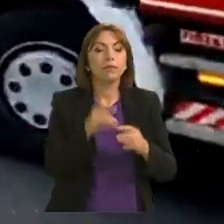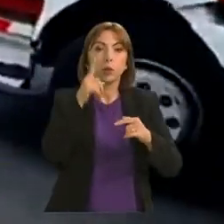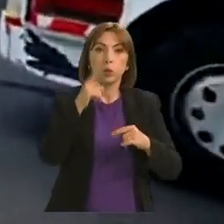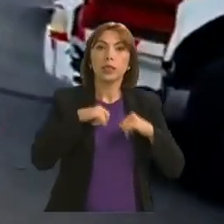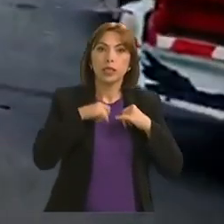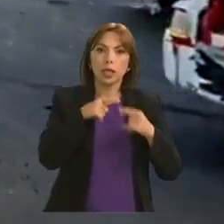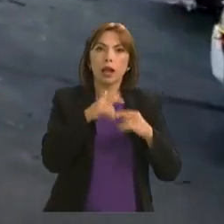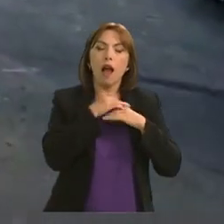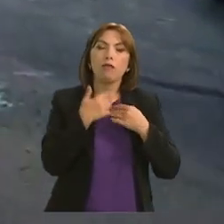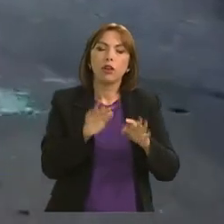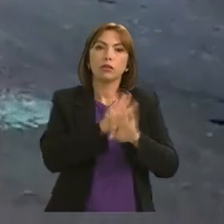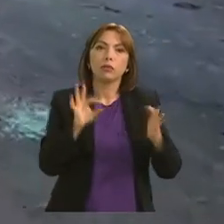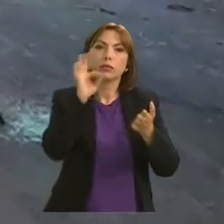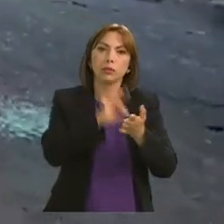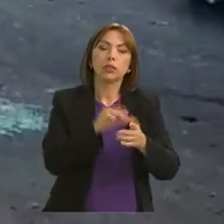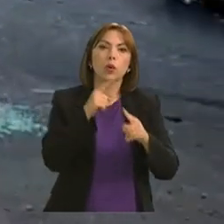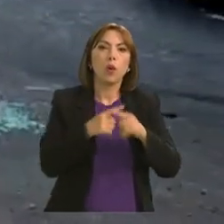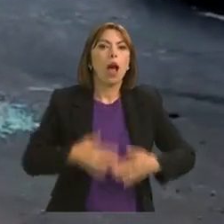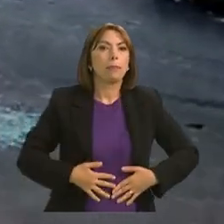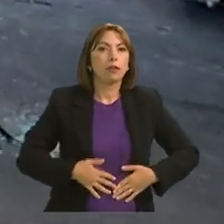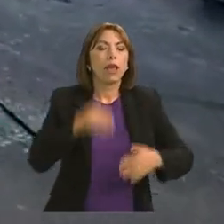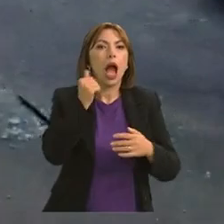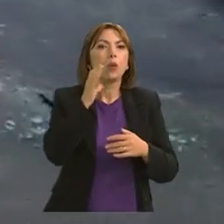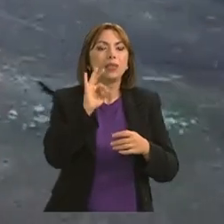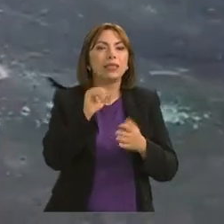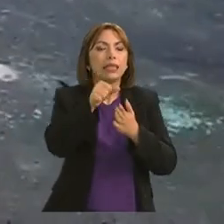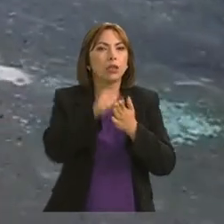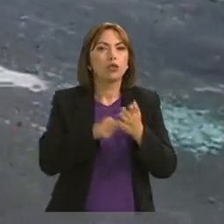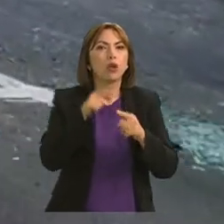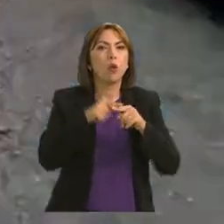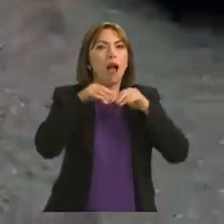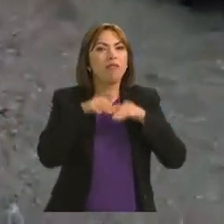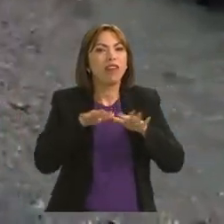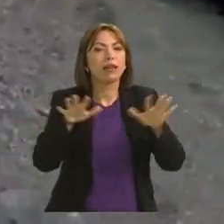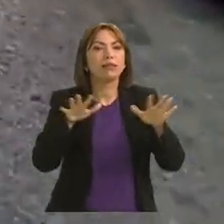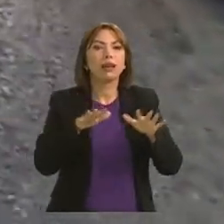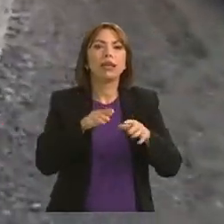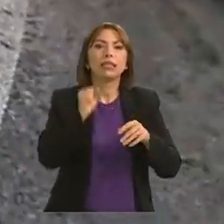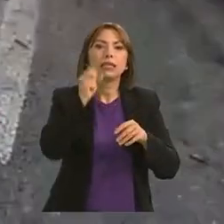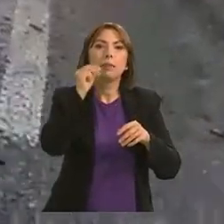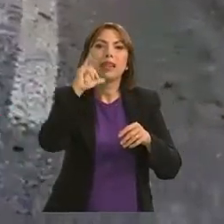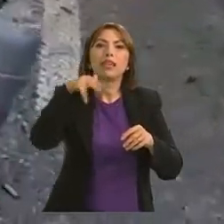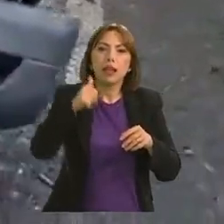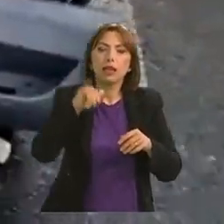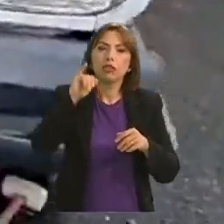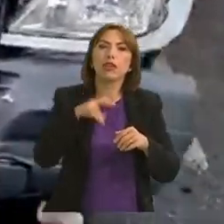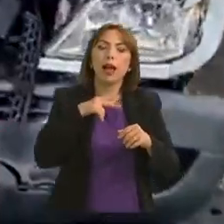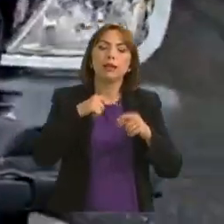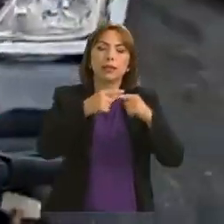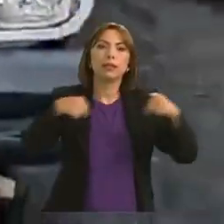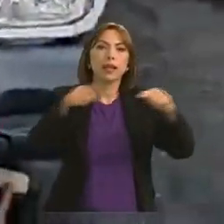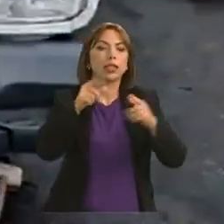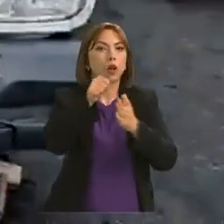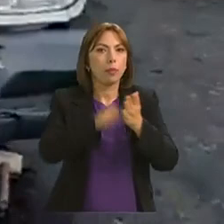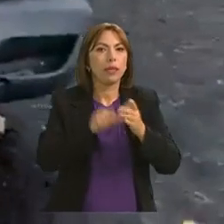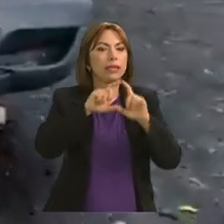tineri a fost deja diagnosticat cu un abdomen acut chirurgical, cu afectarea splinei și este în sala de operație la